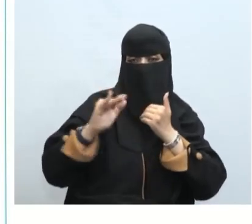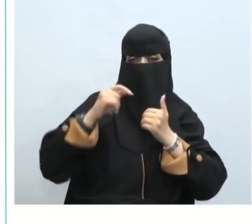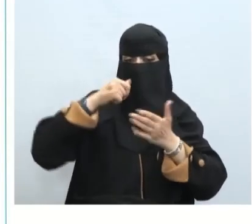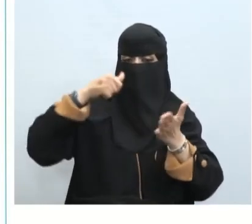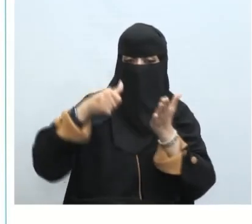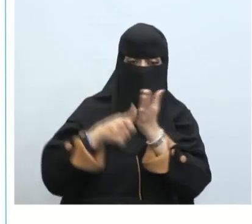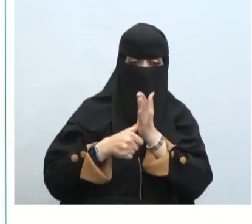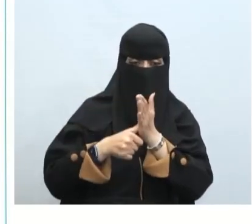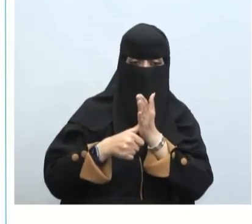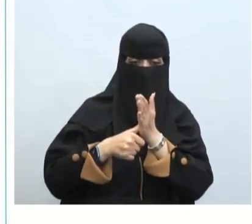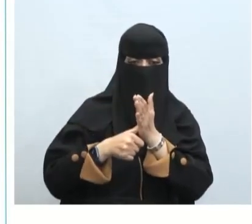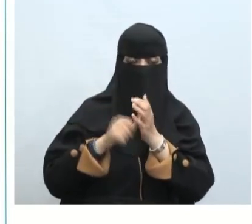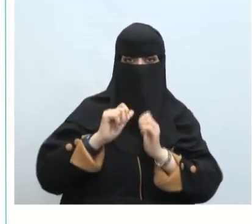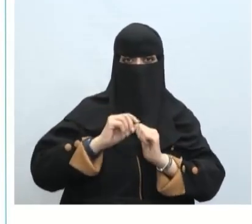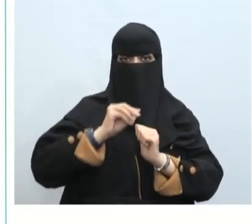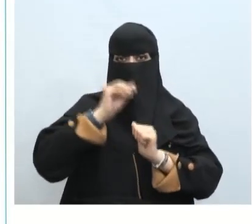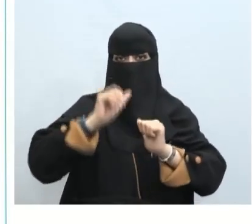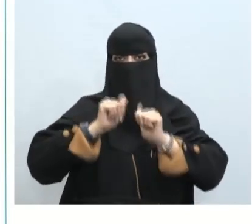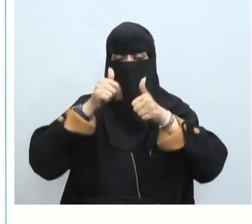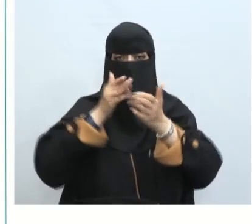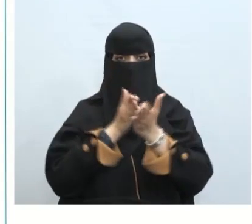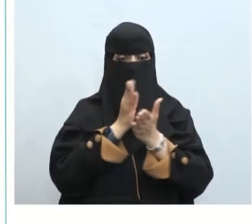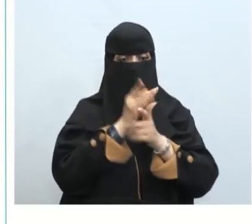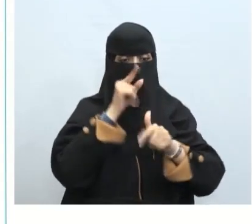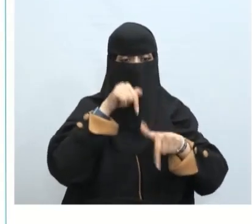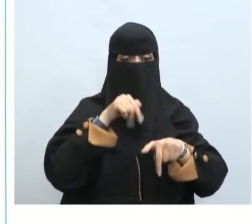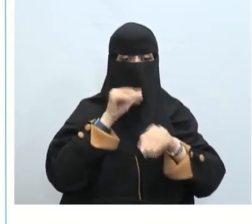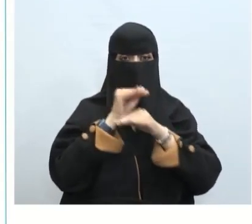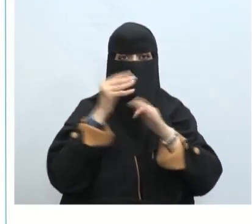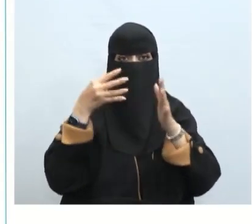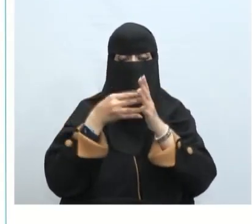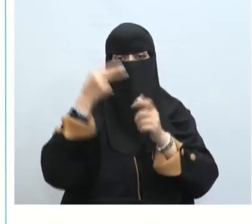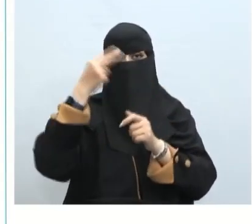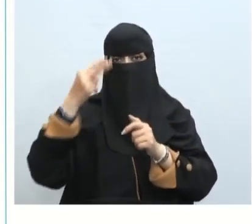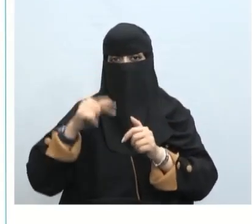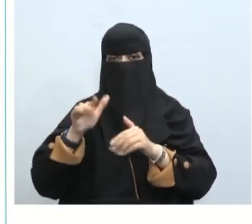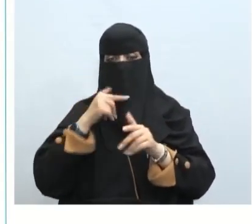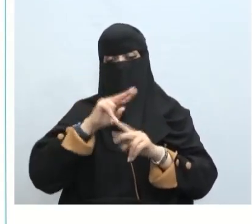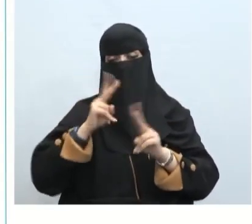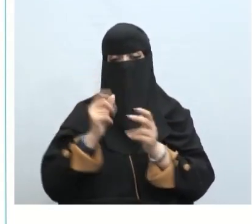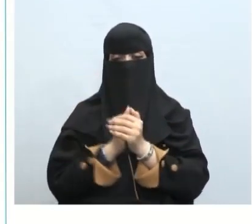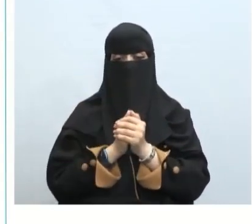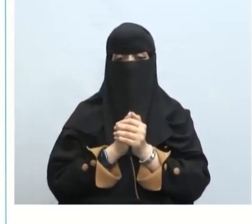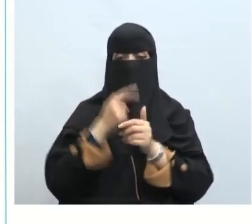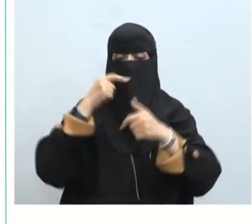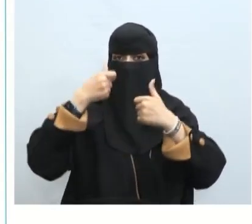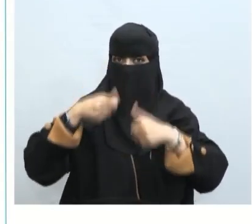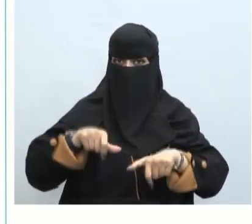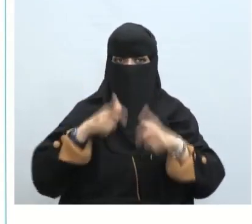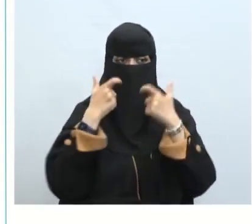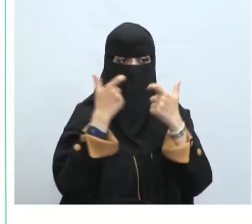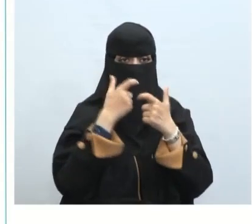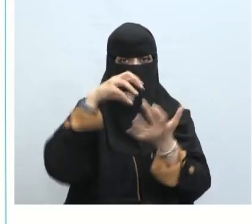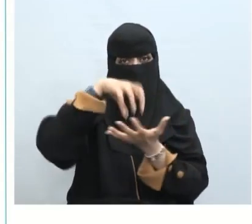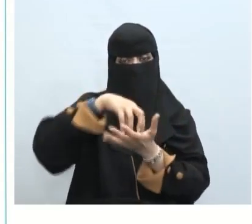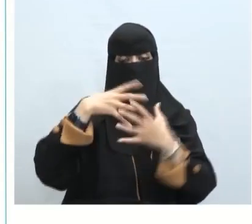ومكافحه الاميه وتهيئه مجالات التعليم الجامعي والفني وغيره كذلك